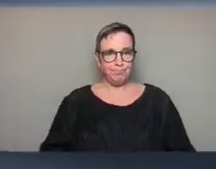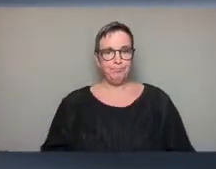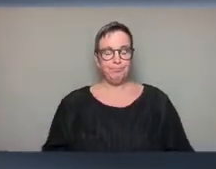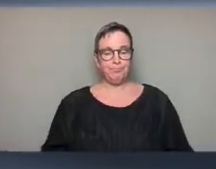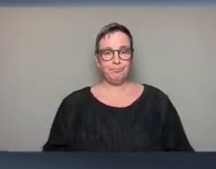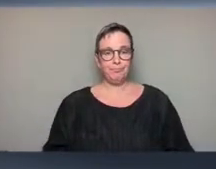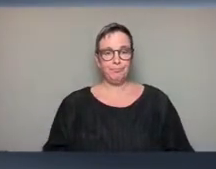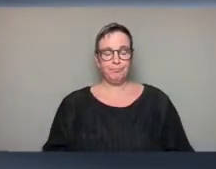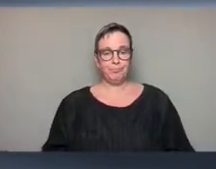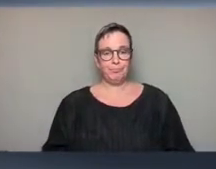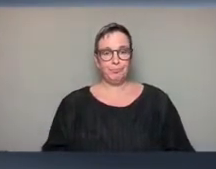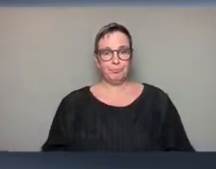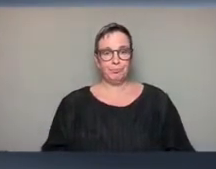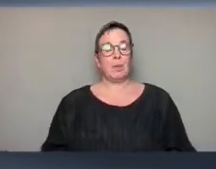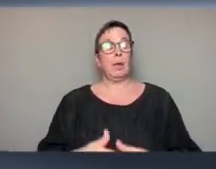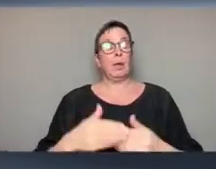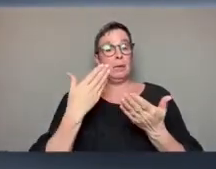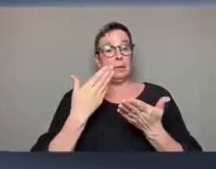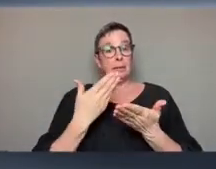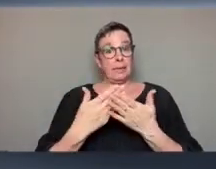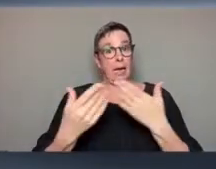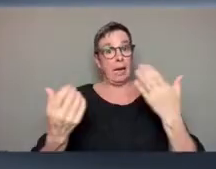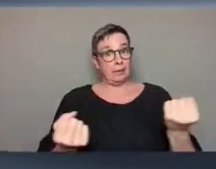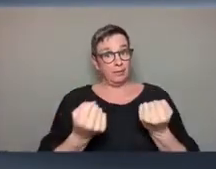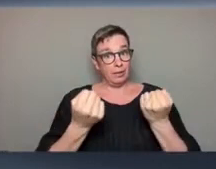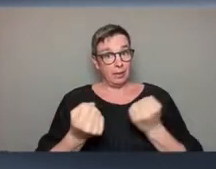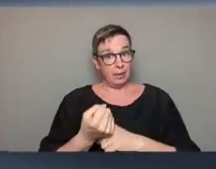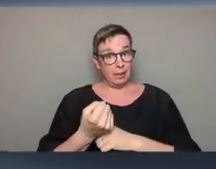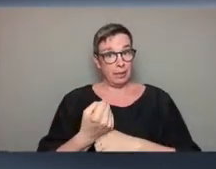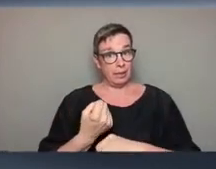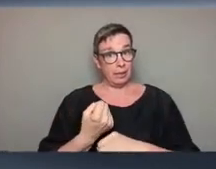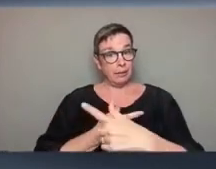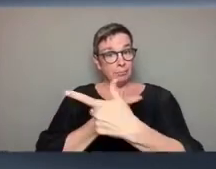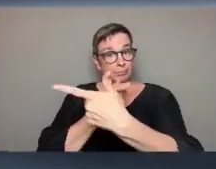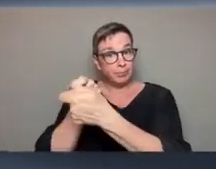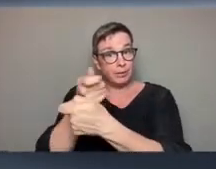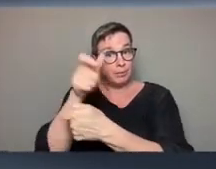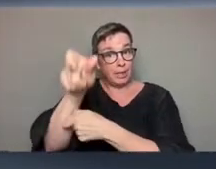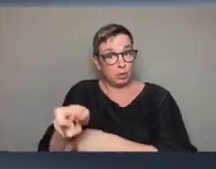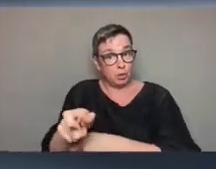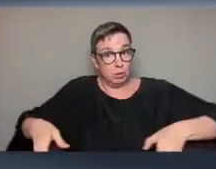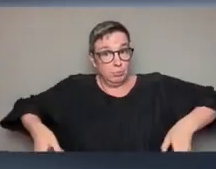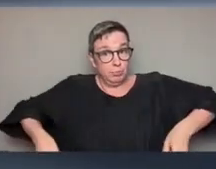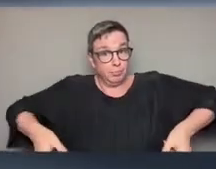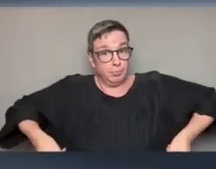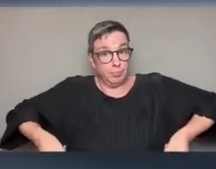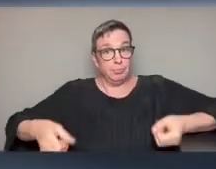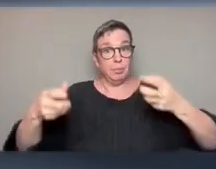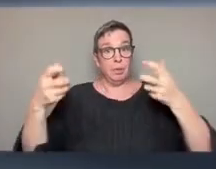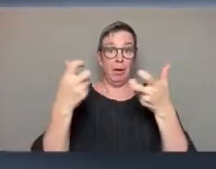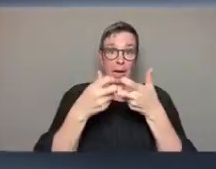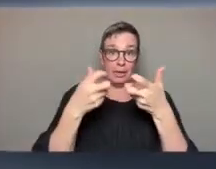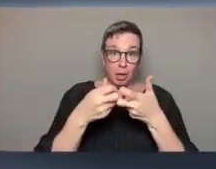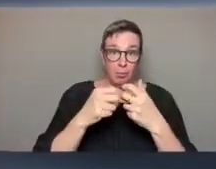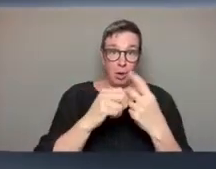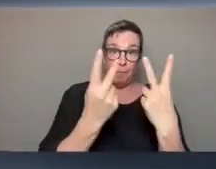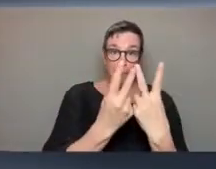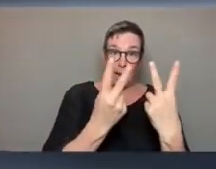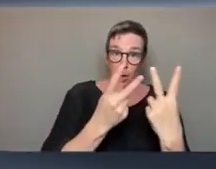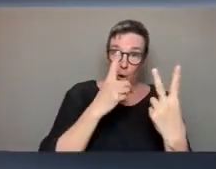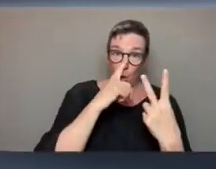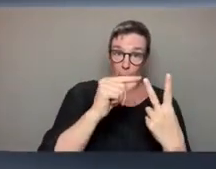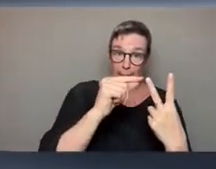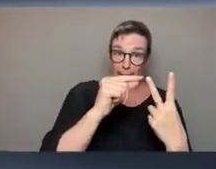Il y a également des activités qui sont développées pour les personnes à mobilité réduite. On retrouve par exemple dans le parc Gruyère Pays d'en Haut